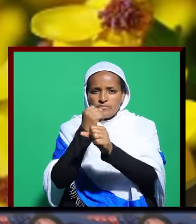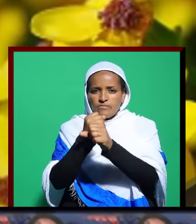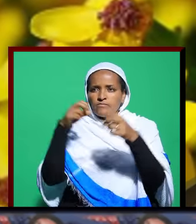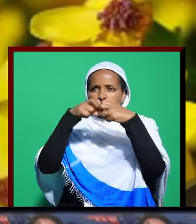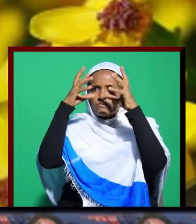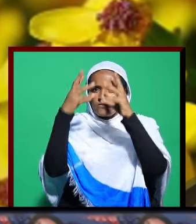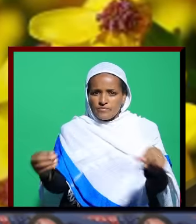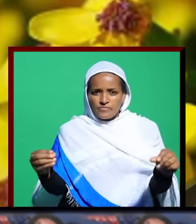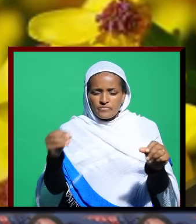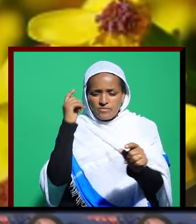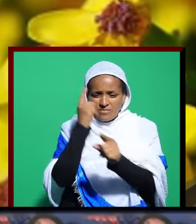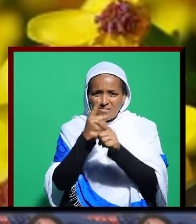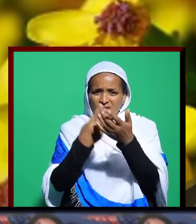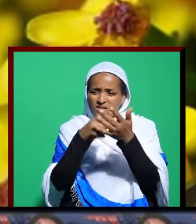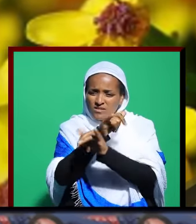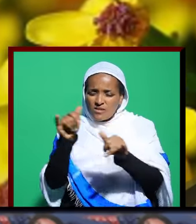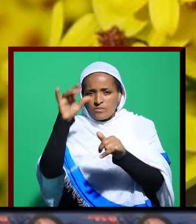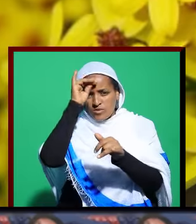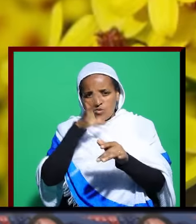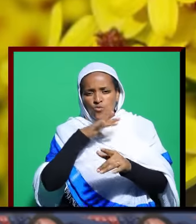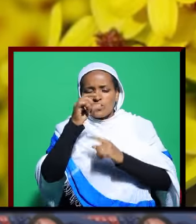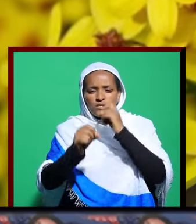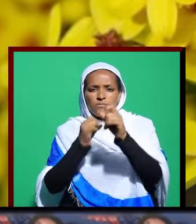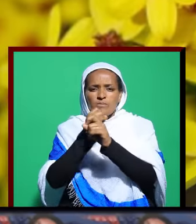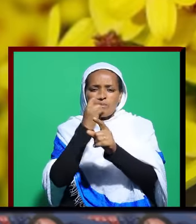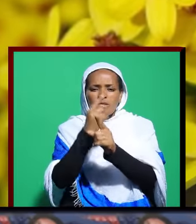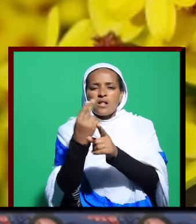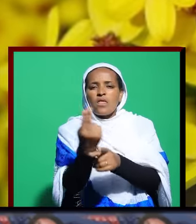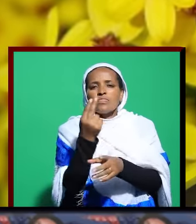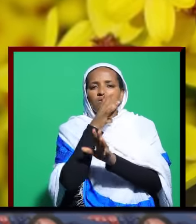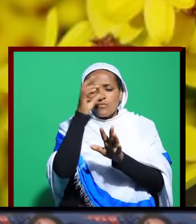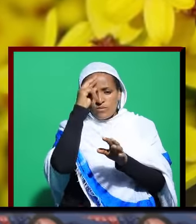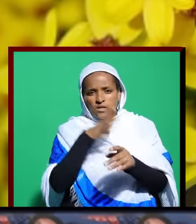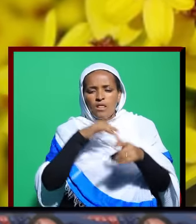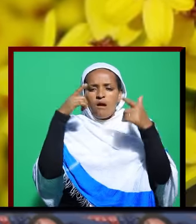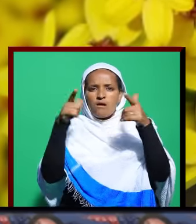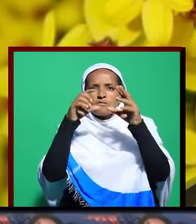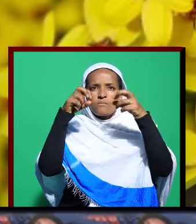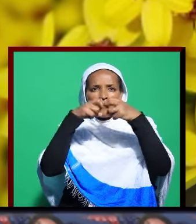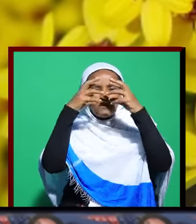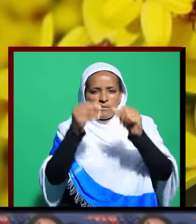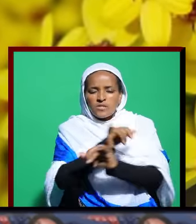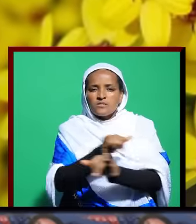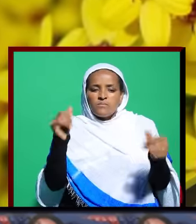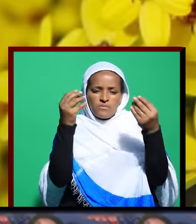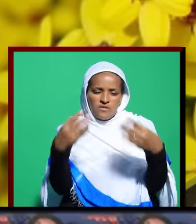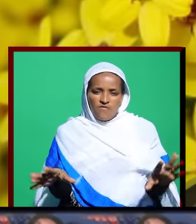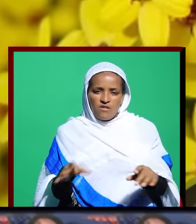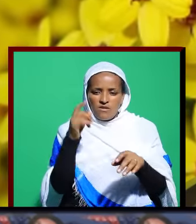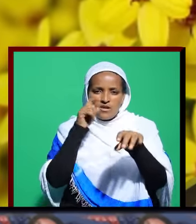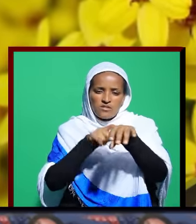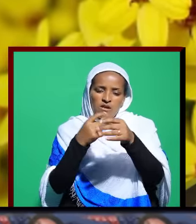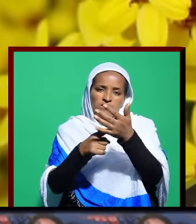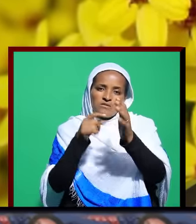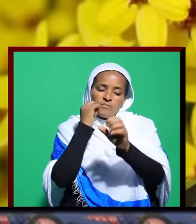ስራ እየሰራን እያለ መብራት ልም ብሎ ይጠፋል። ልክ እንደዛ ነው። የእነዚህ ሰዎችም እድሜ በአግባቡ ስለማይጠቀሙበት ድንገት ይጠፋል። ያን